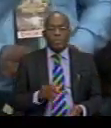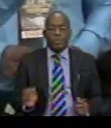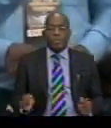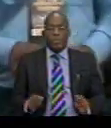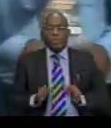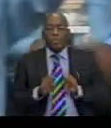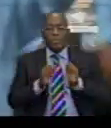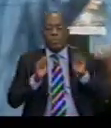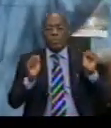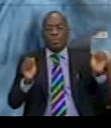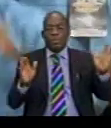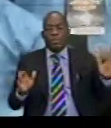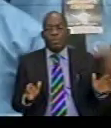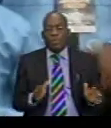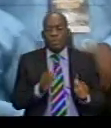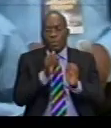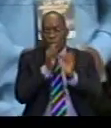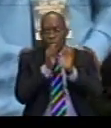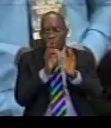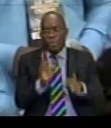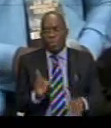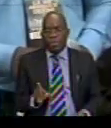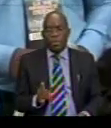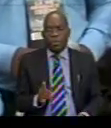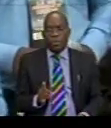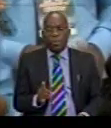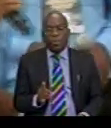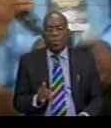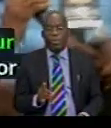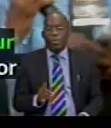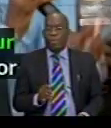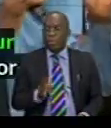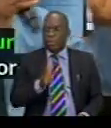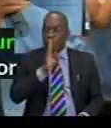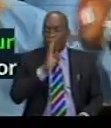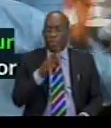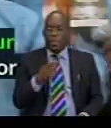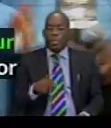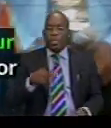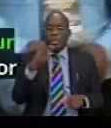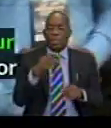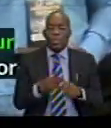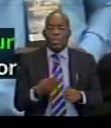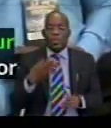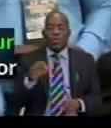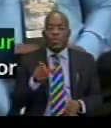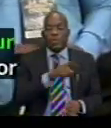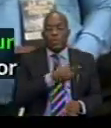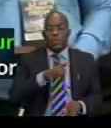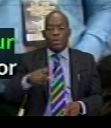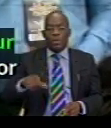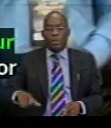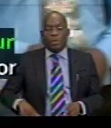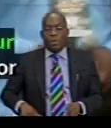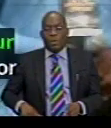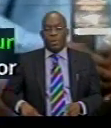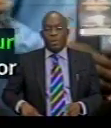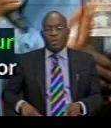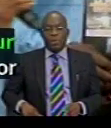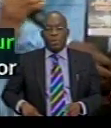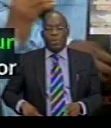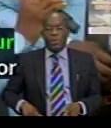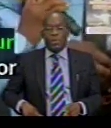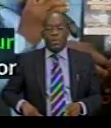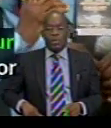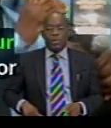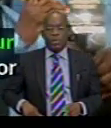hallelujah, blessing, we need, oh, more of the Lord, bless the name of